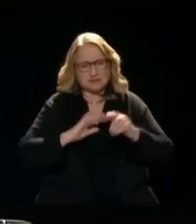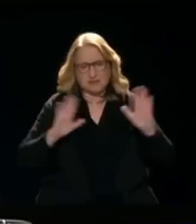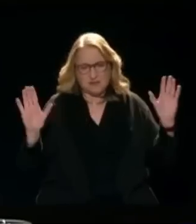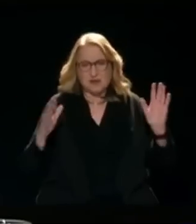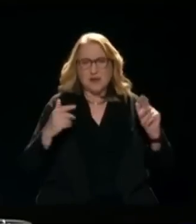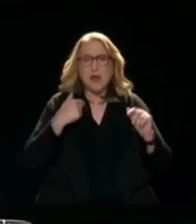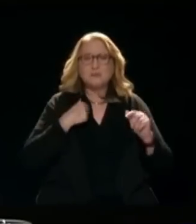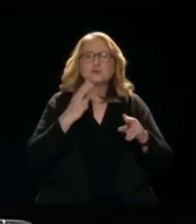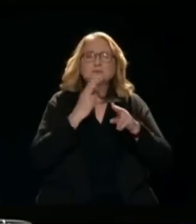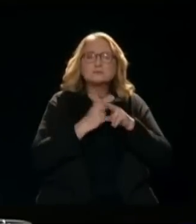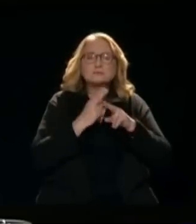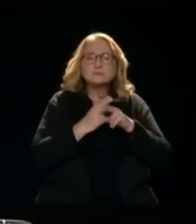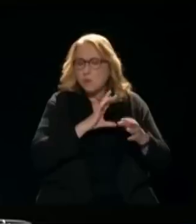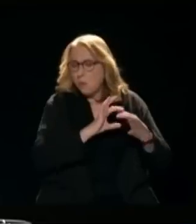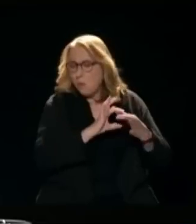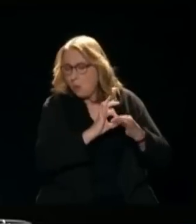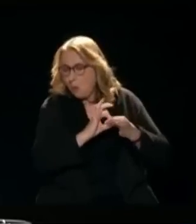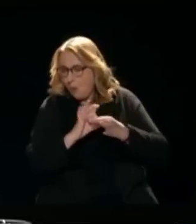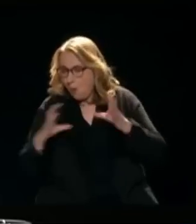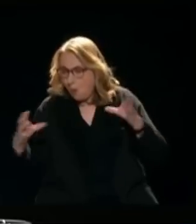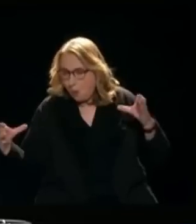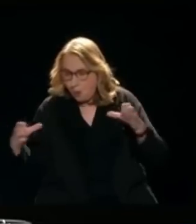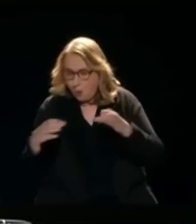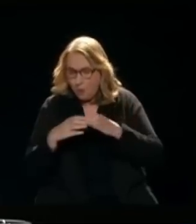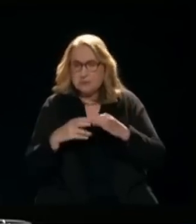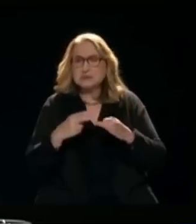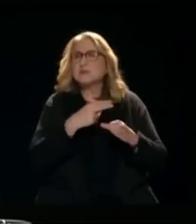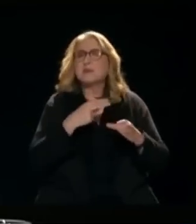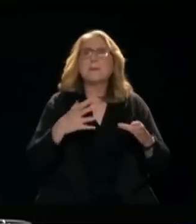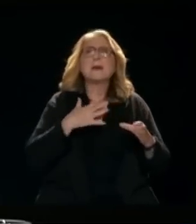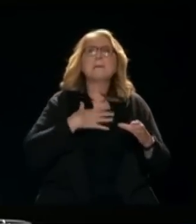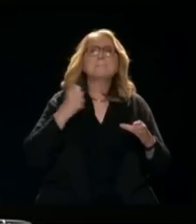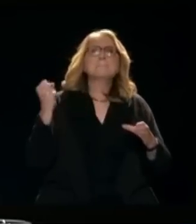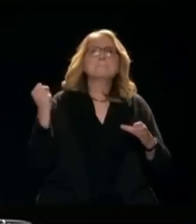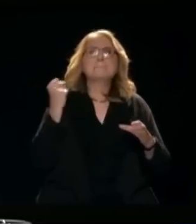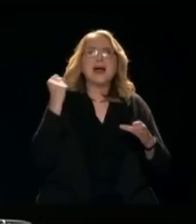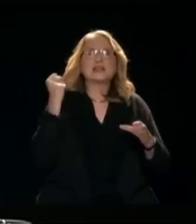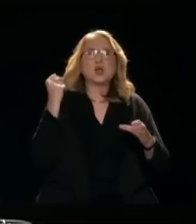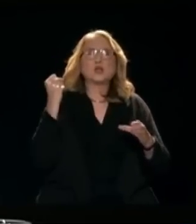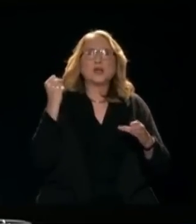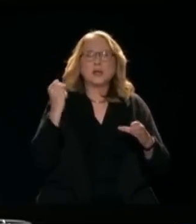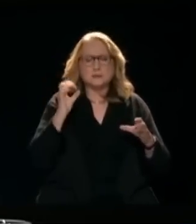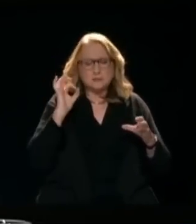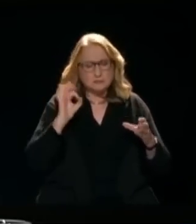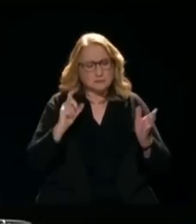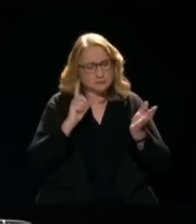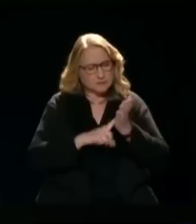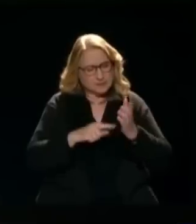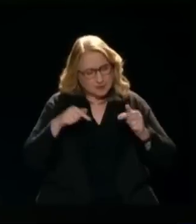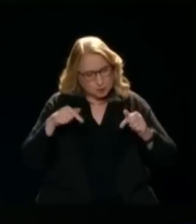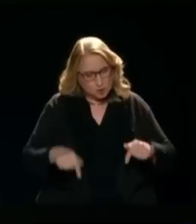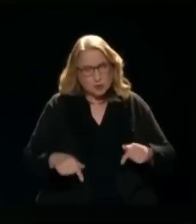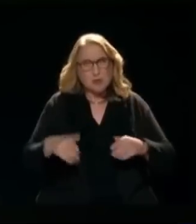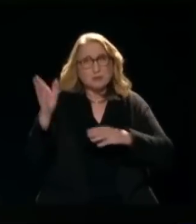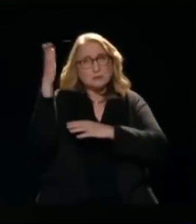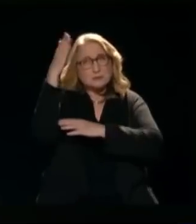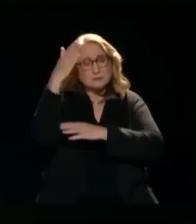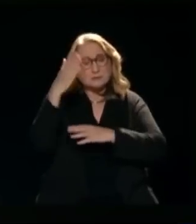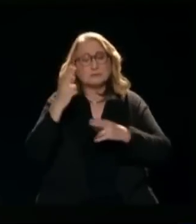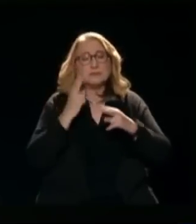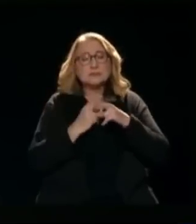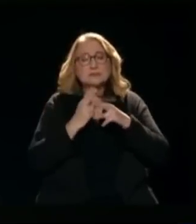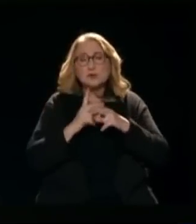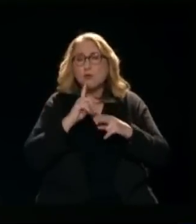πάνω στο βασικό πατριωτικό και δημοκρατικό καθήκον που υπάρχει σήμερα μπροστά στη χώρα, πριν συμβούν τα πολύ χειρότερα. Θέλω να μου το ξαναπείτε, ποιο